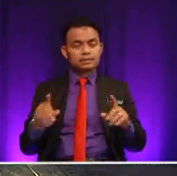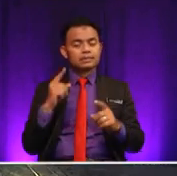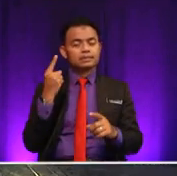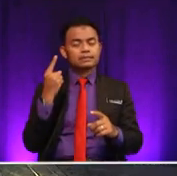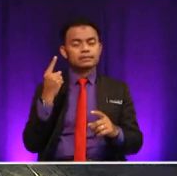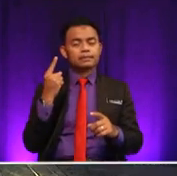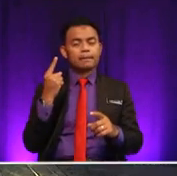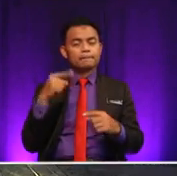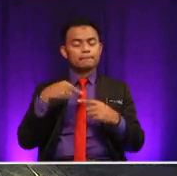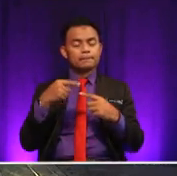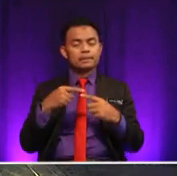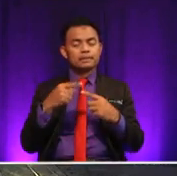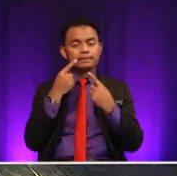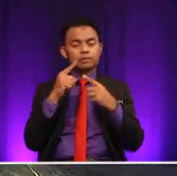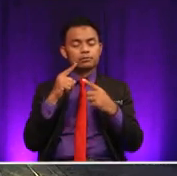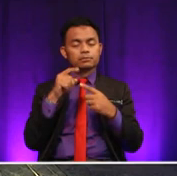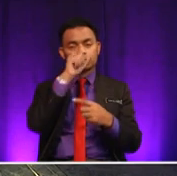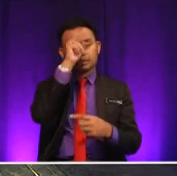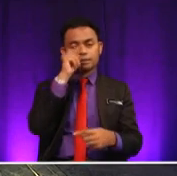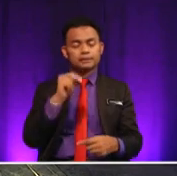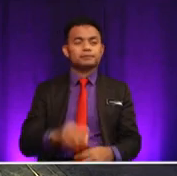Jangan sampai mudah